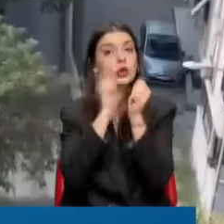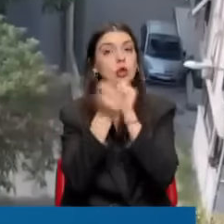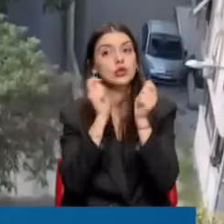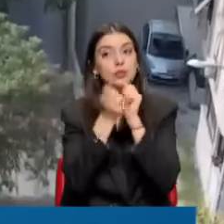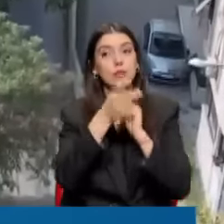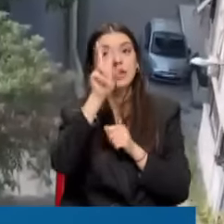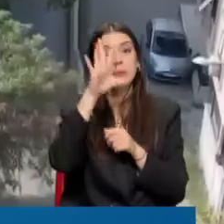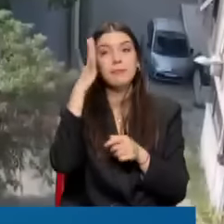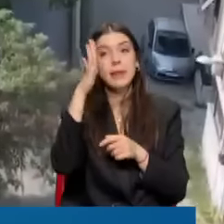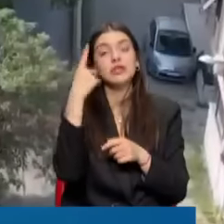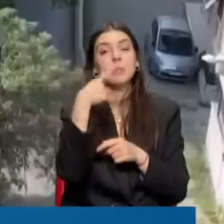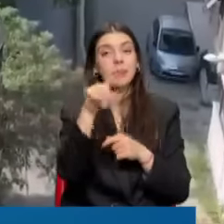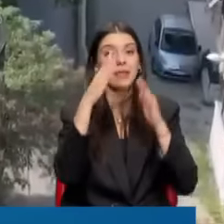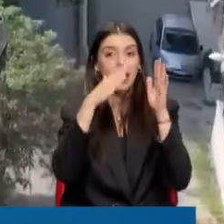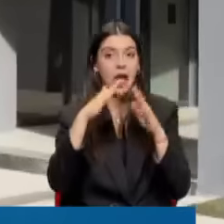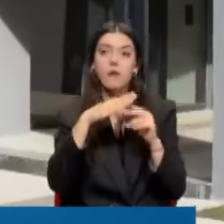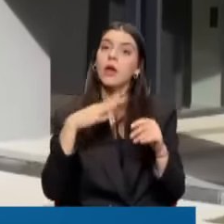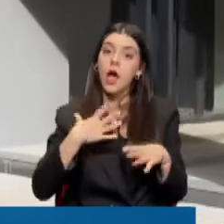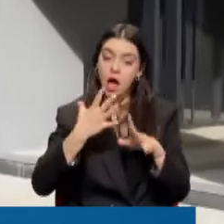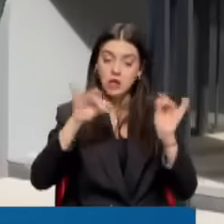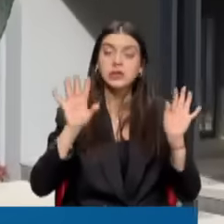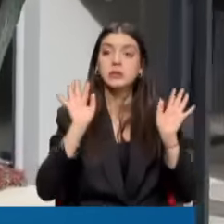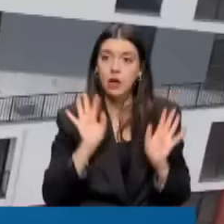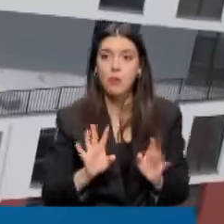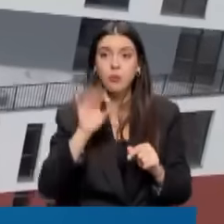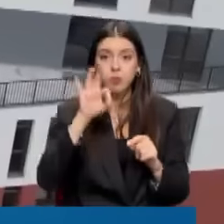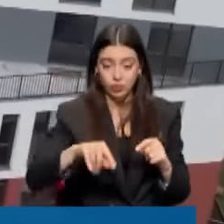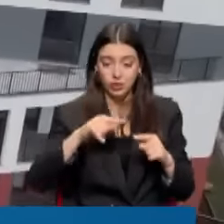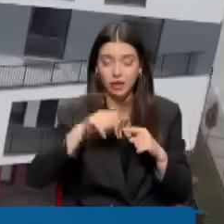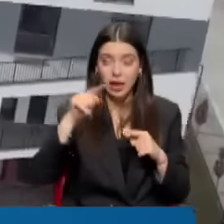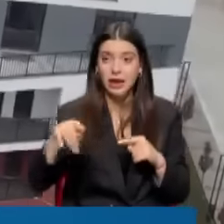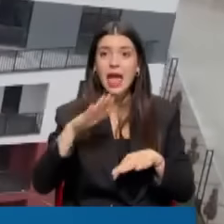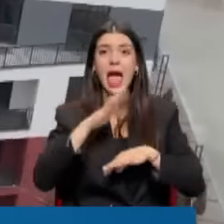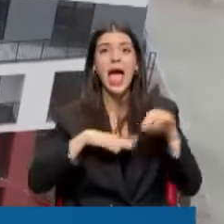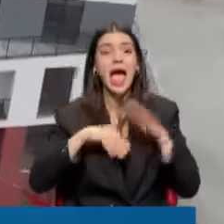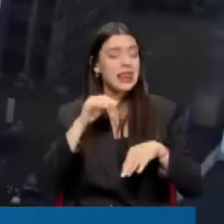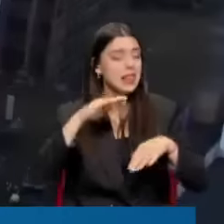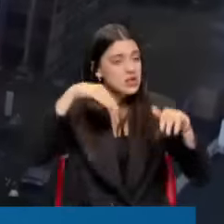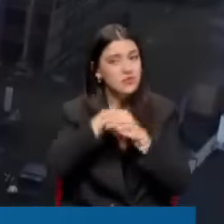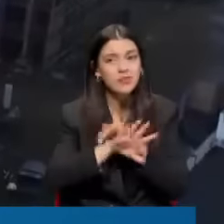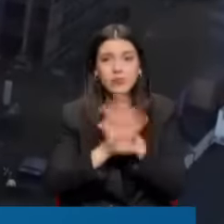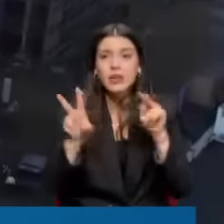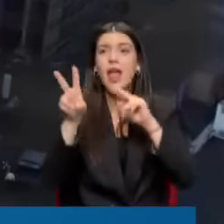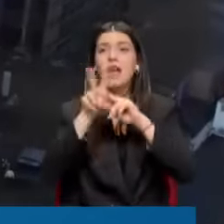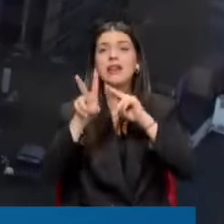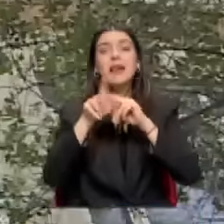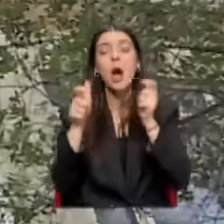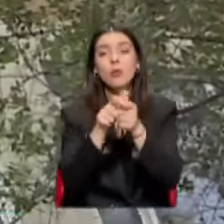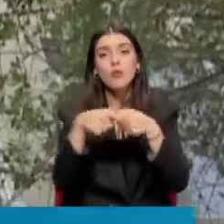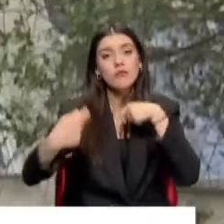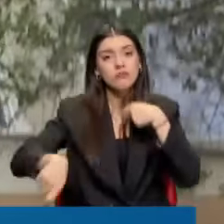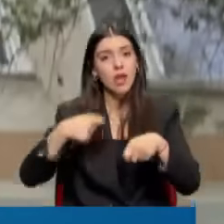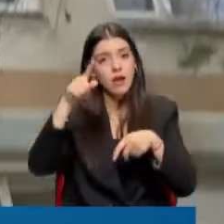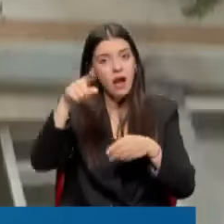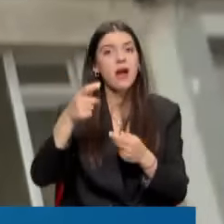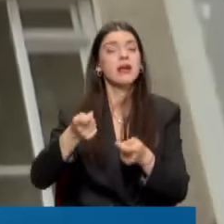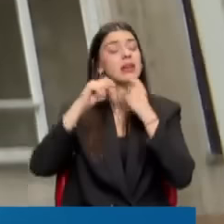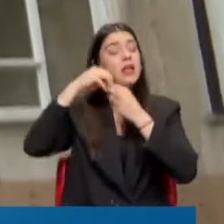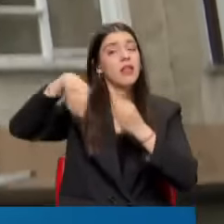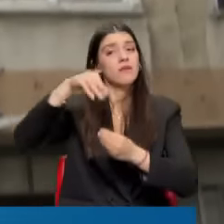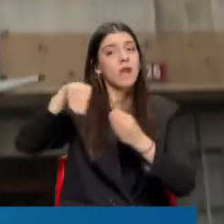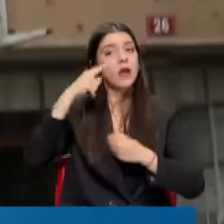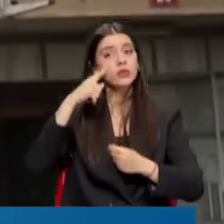konutta daha dönüşüm için hazırız dedi Ama bugüne kadar taşın altına elini koymayan kamu bankalarına Seslendi kredi faiz oranları